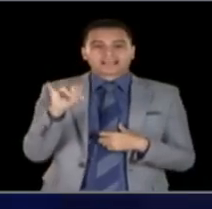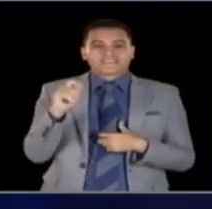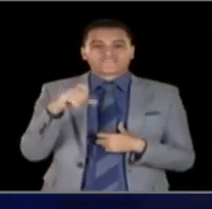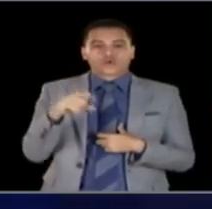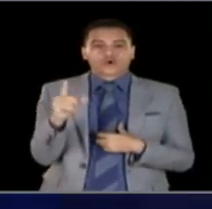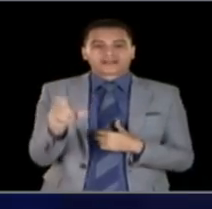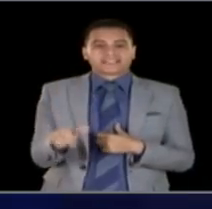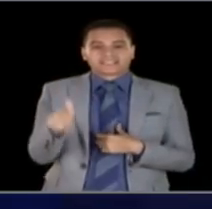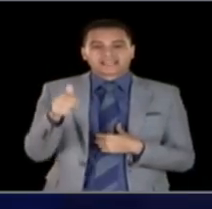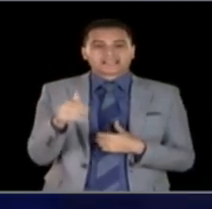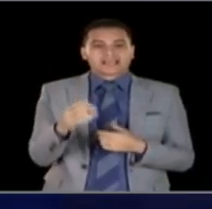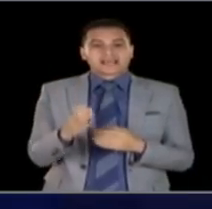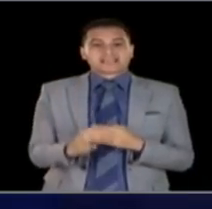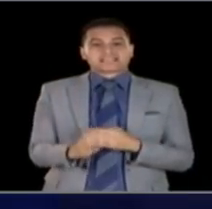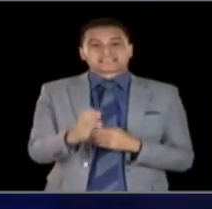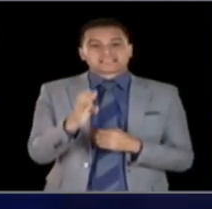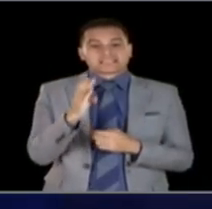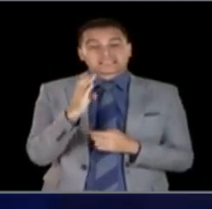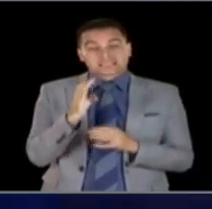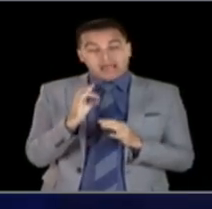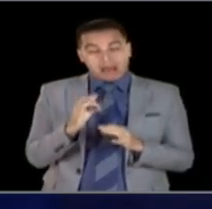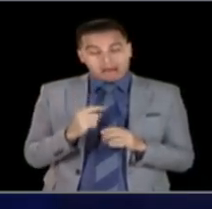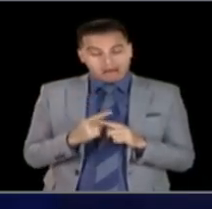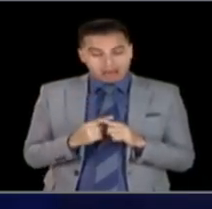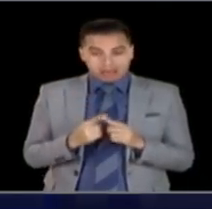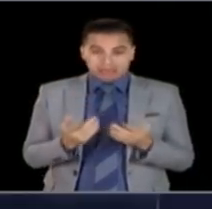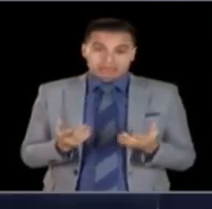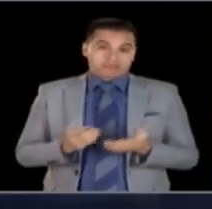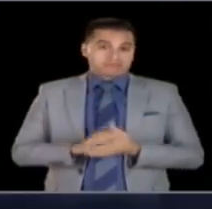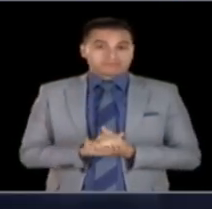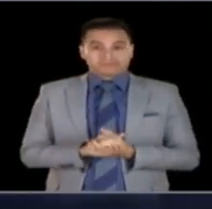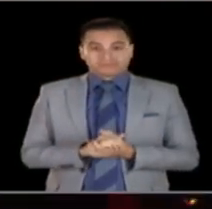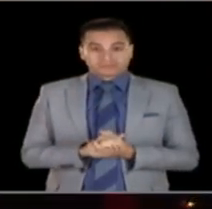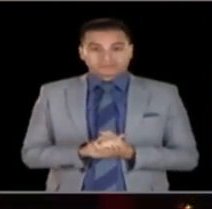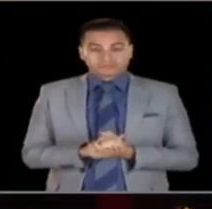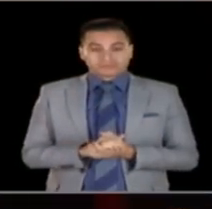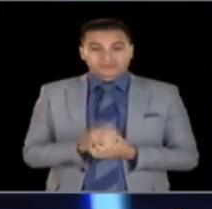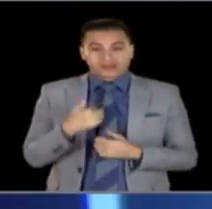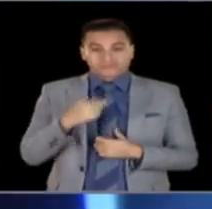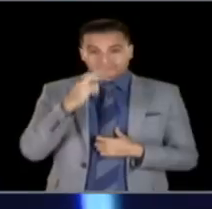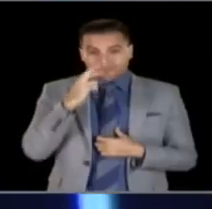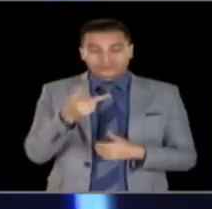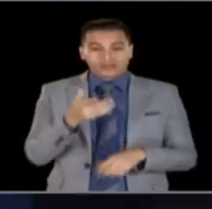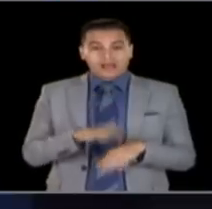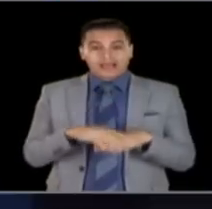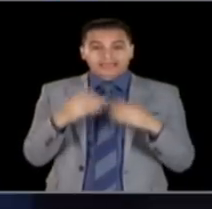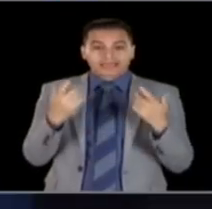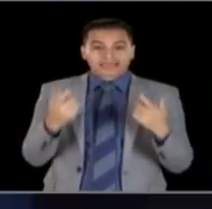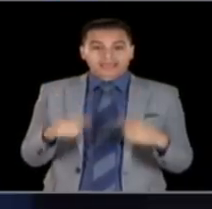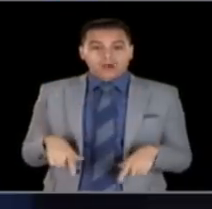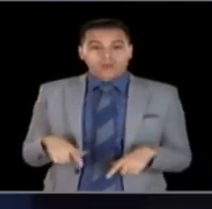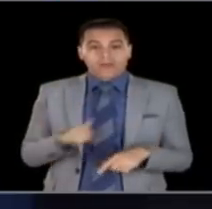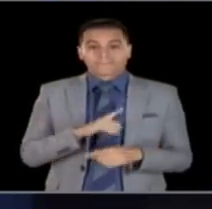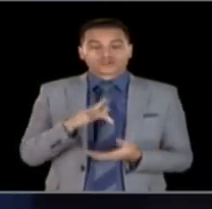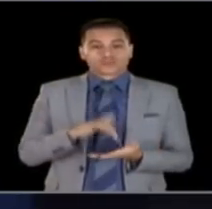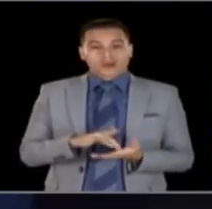إيمان، كاليفورنيا طبعاً إجابة خاطئة. أنا بقول دولة